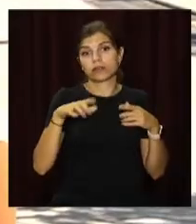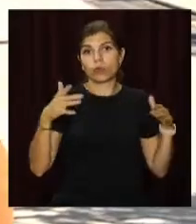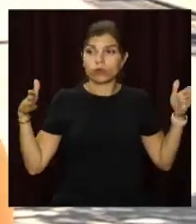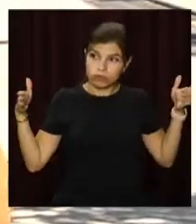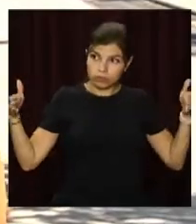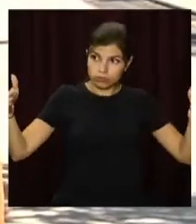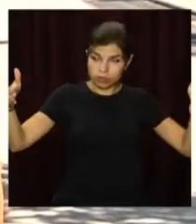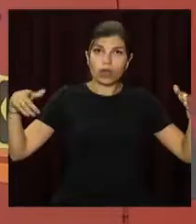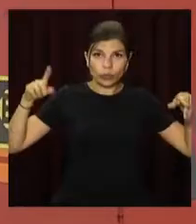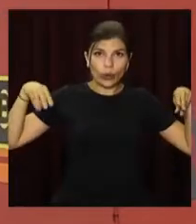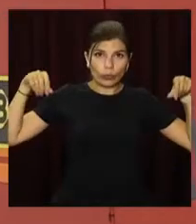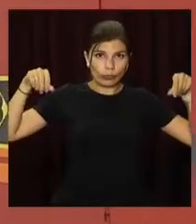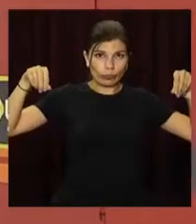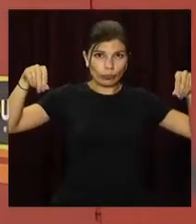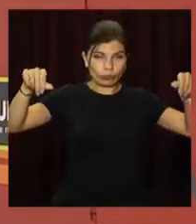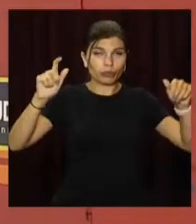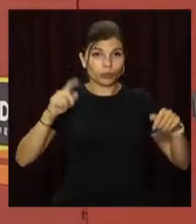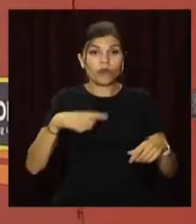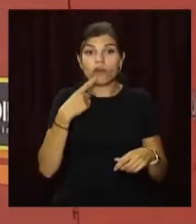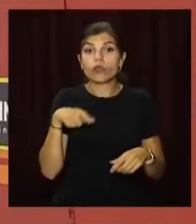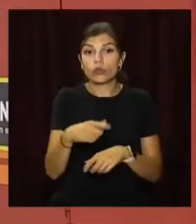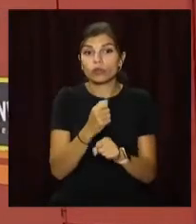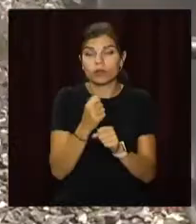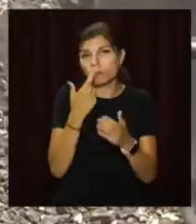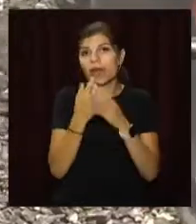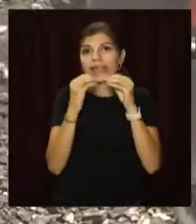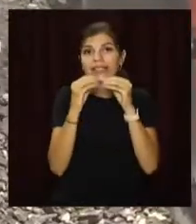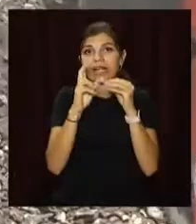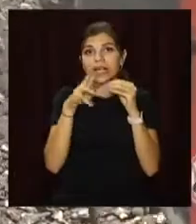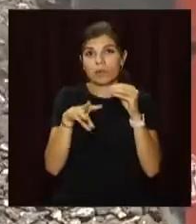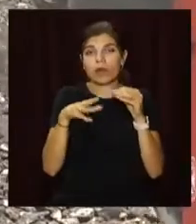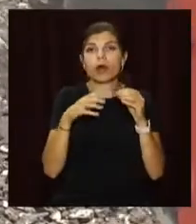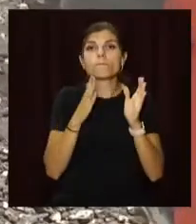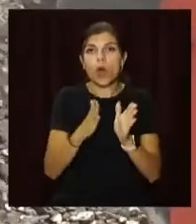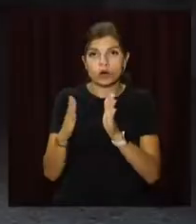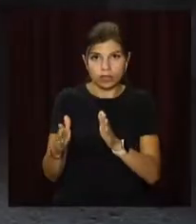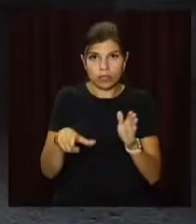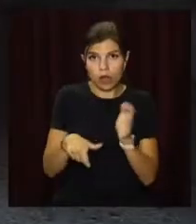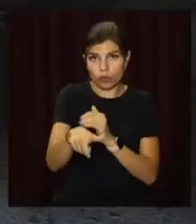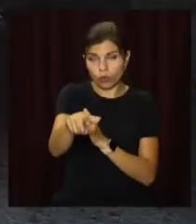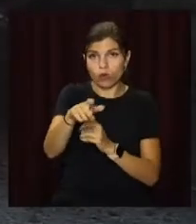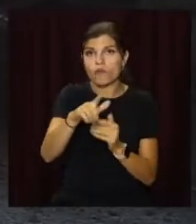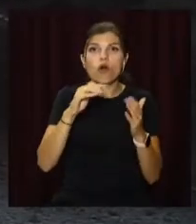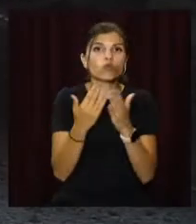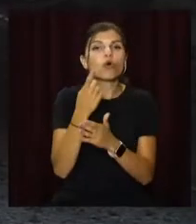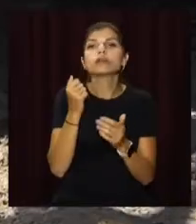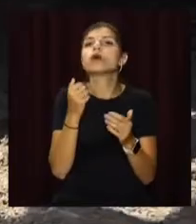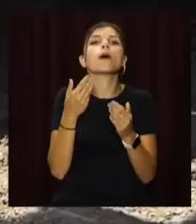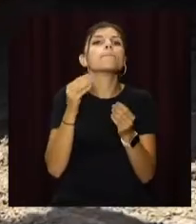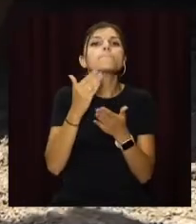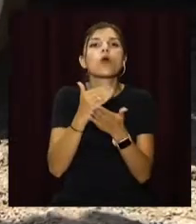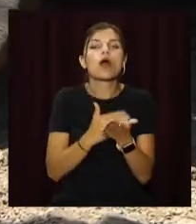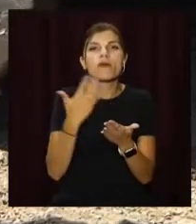отсыпаться также. Загалом дорожники приведуть до ладу 10-кілометрову ділянку автошляху. Його оновлюють за програмою «Велике